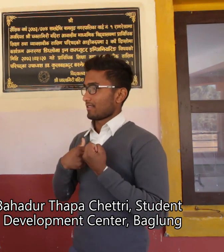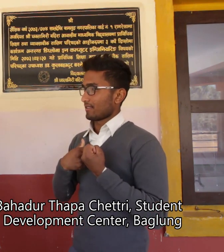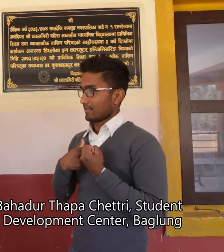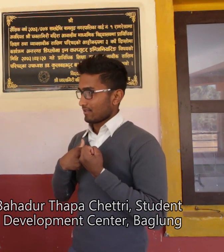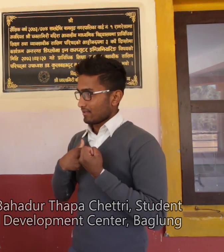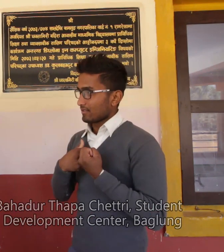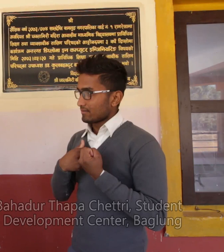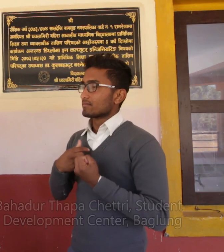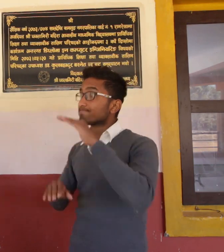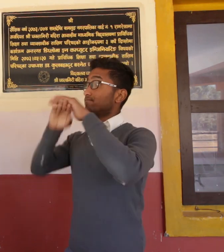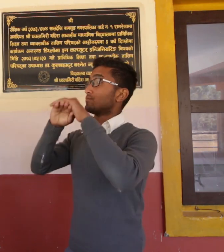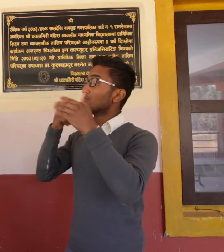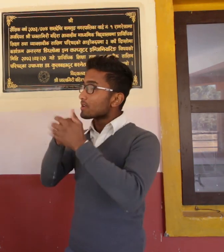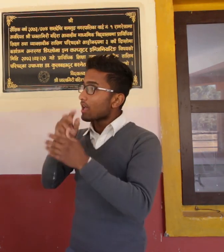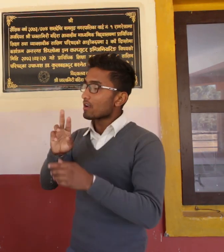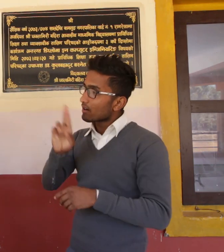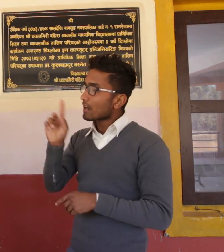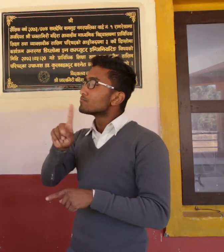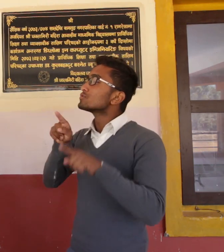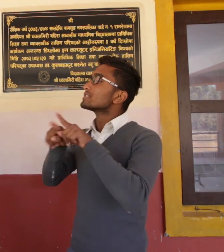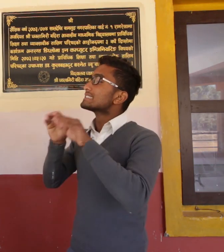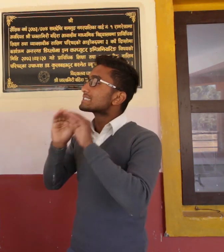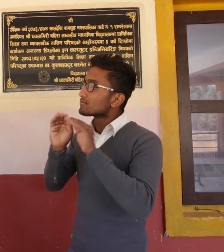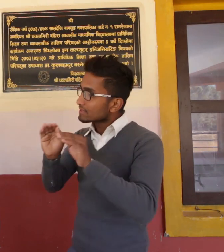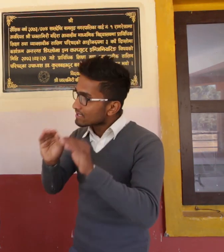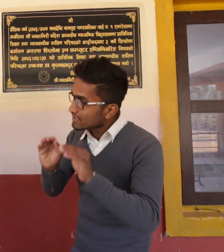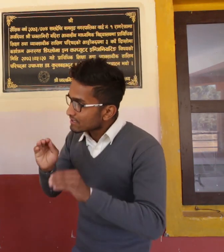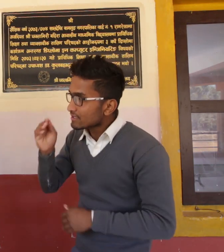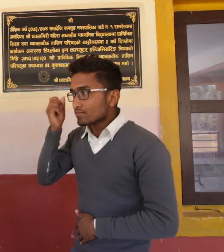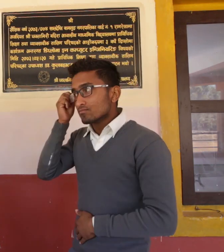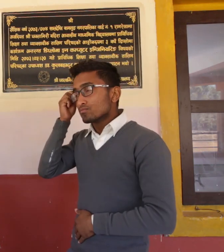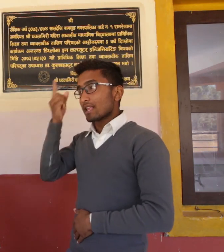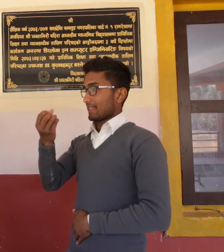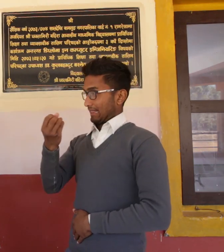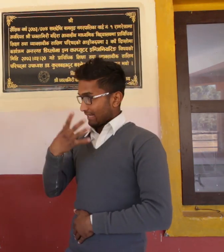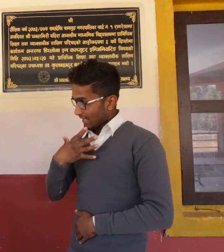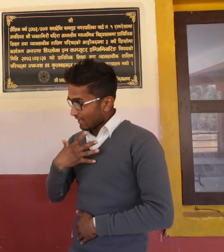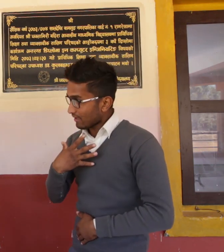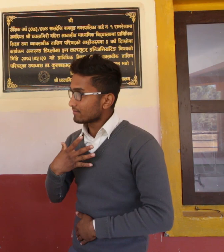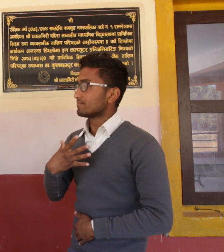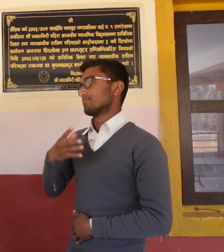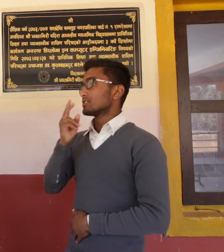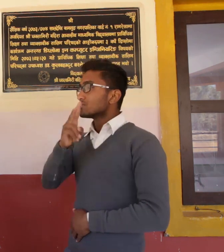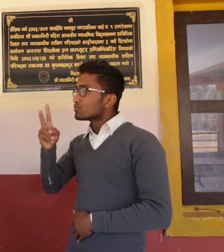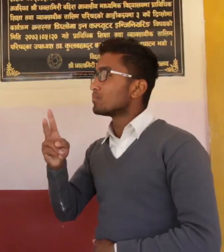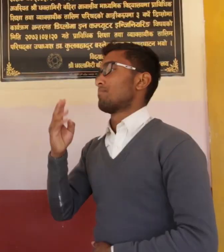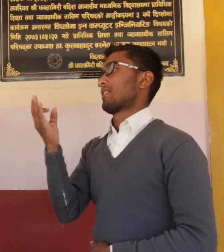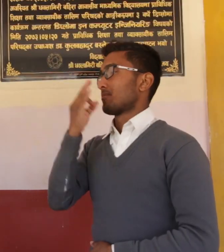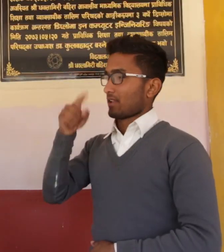थियों। यो इस्कुल माराम्र संगाउ आले शीकाऊना